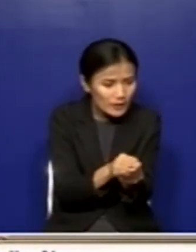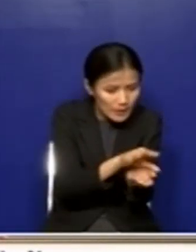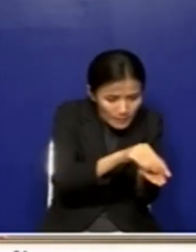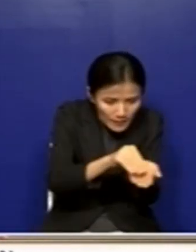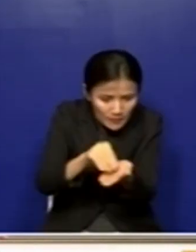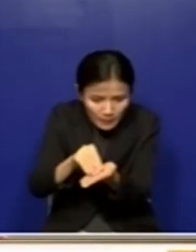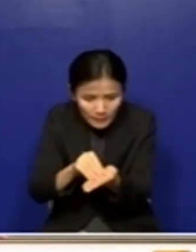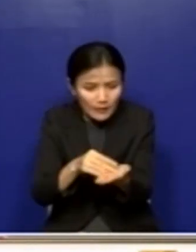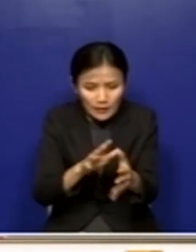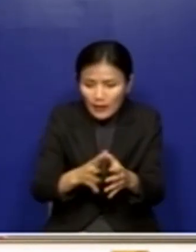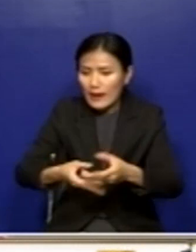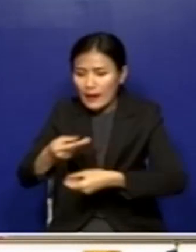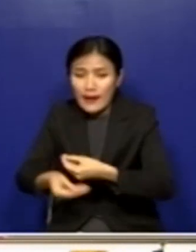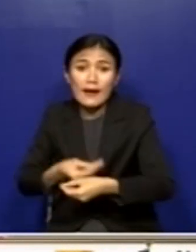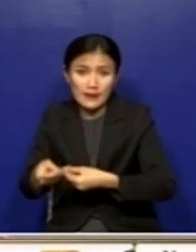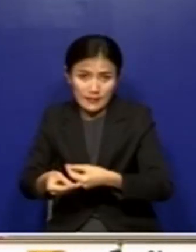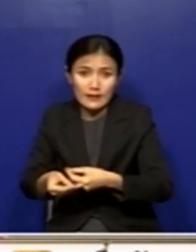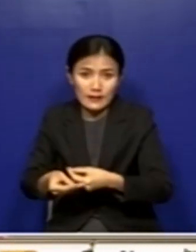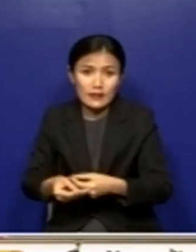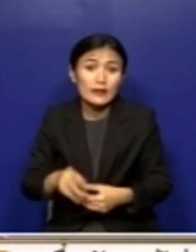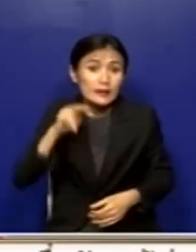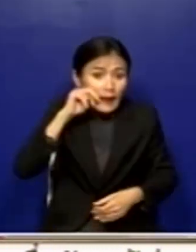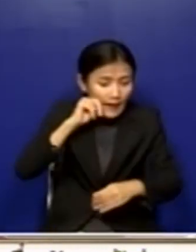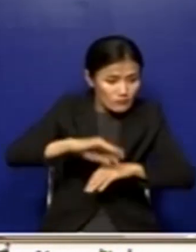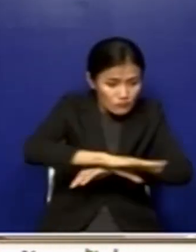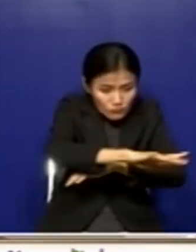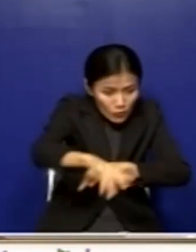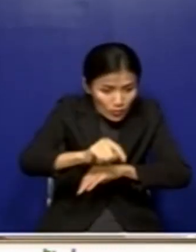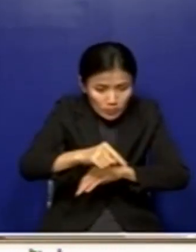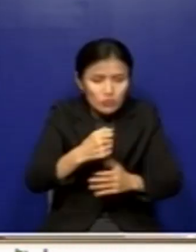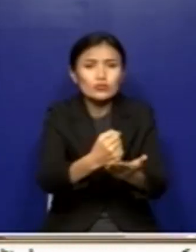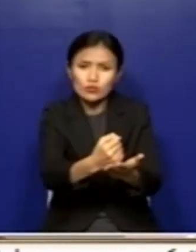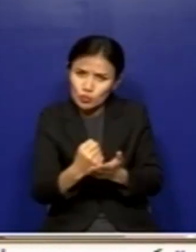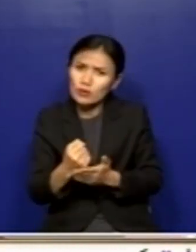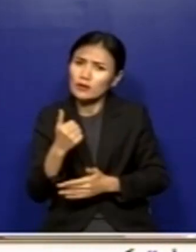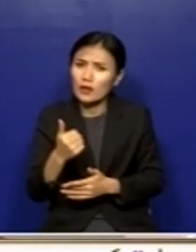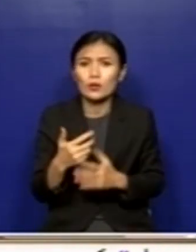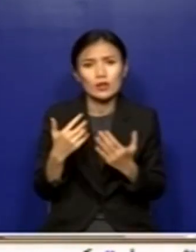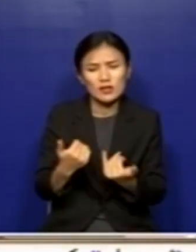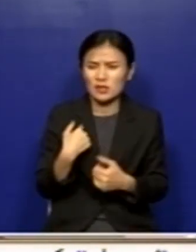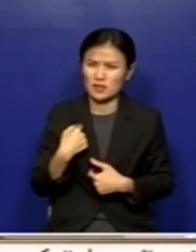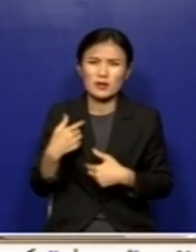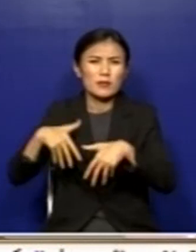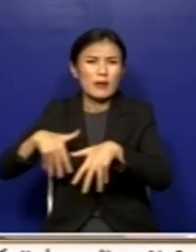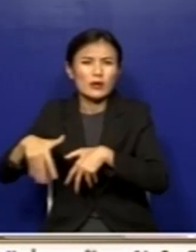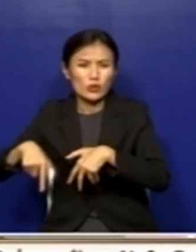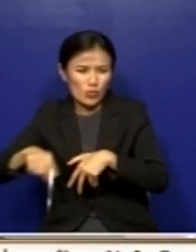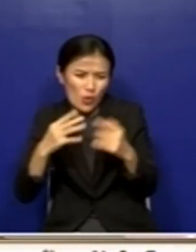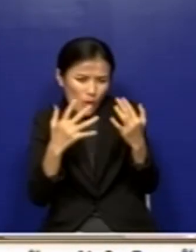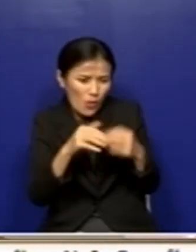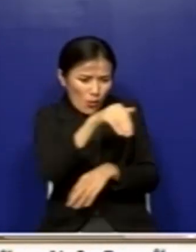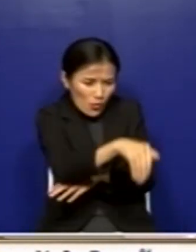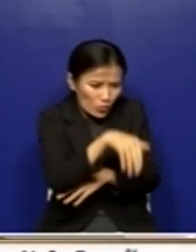นเพราะนั้นน้ำมันคือชีวิตนะคะท่านประธานเขารอคอยทุกวันว่าเมื่อไหร่ขุดสร้างนี้จะได้ดำเนินการขุดล